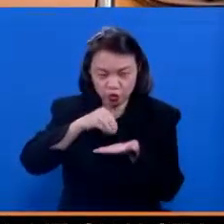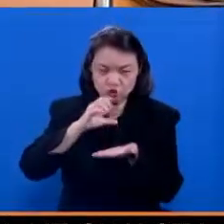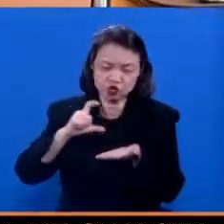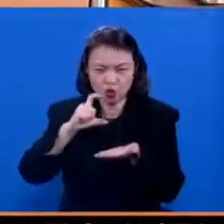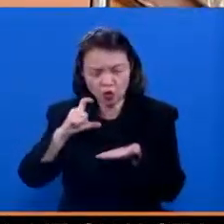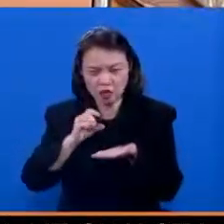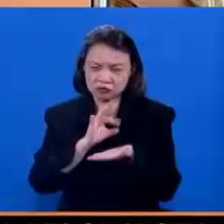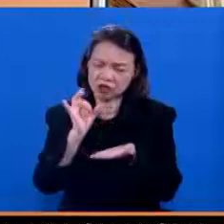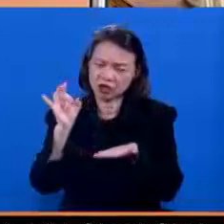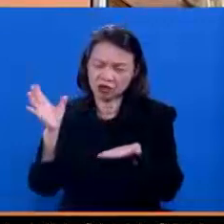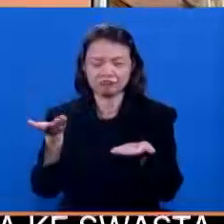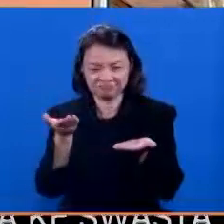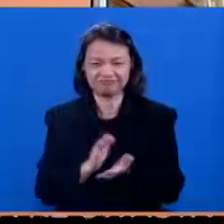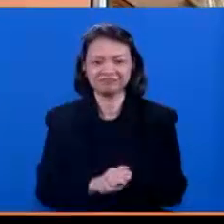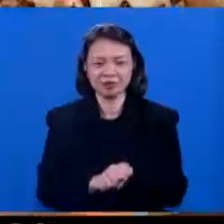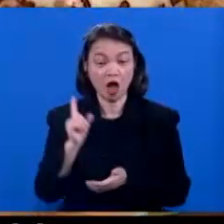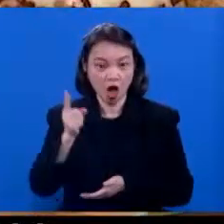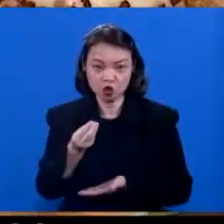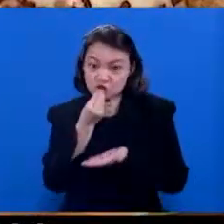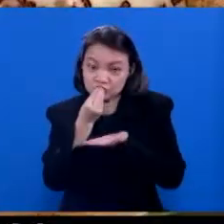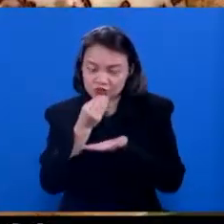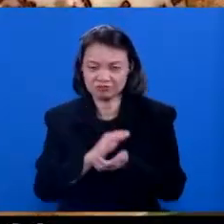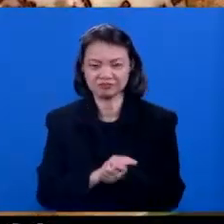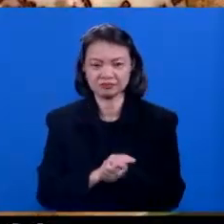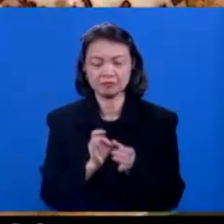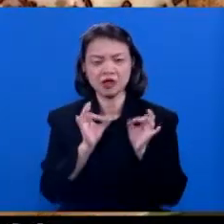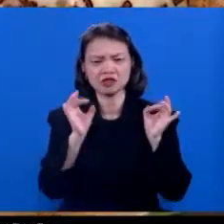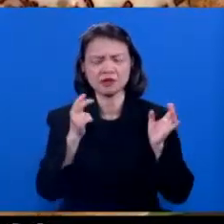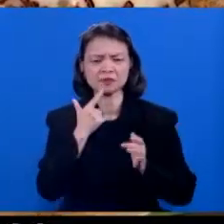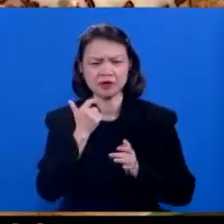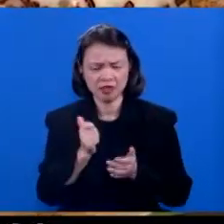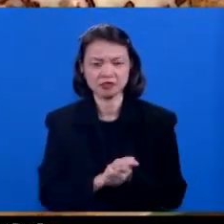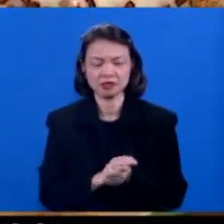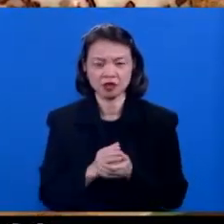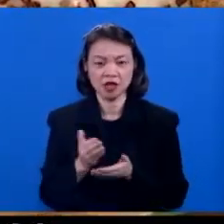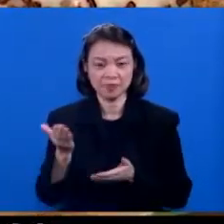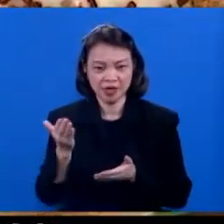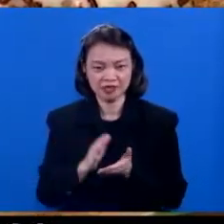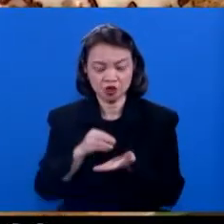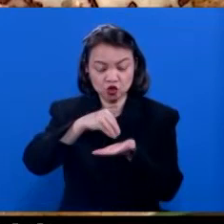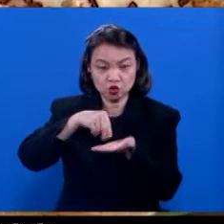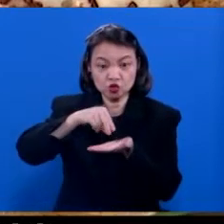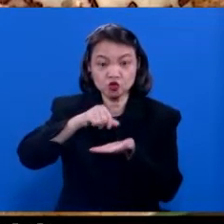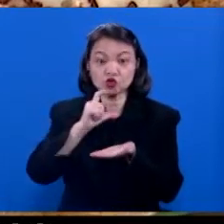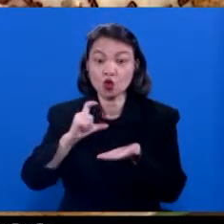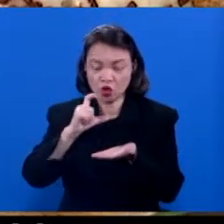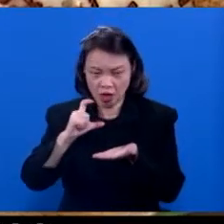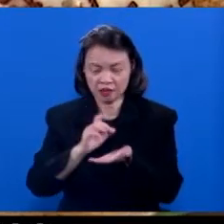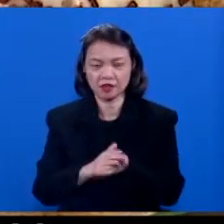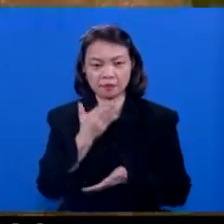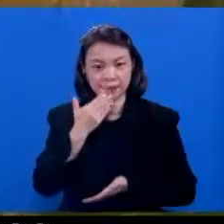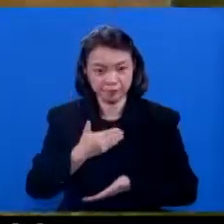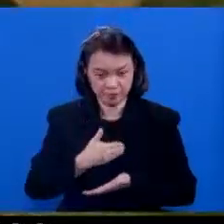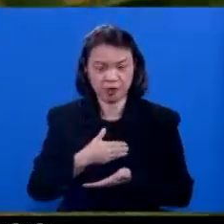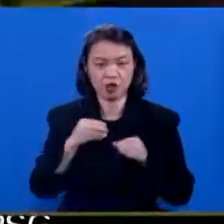juga coklat. Recommended deh. Untuk varian rasa memang hanya tersedia original dan topping coklat. Sang pemilik usaha